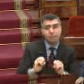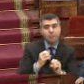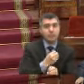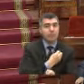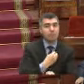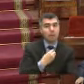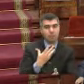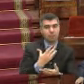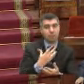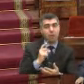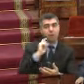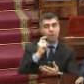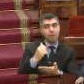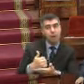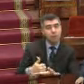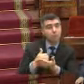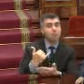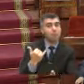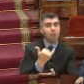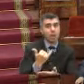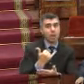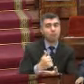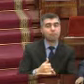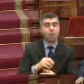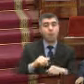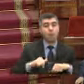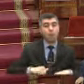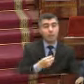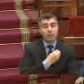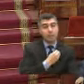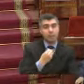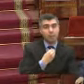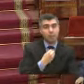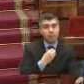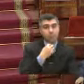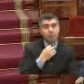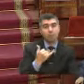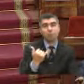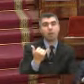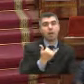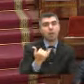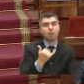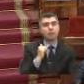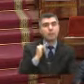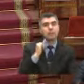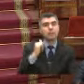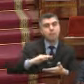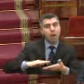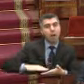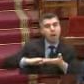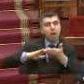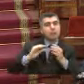أزمة تحفيزات؟ السيد الوزير، قطاع الصحة نريد له أن يكون رافعة